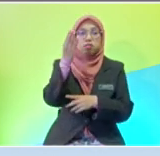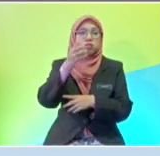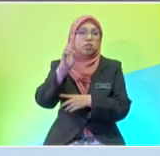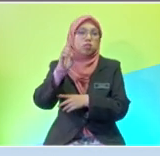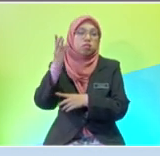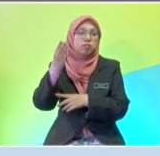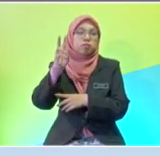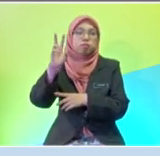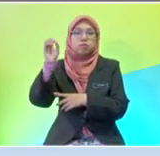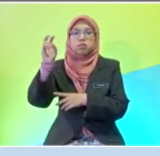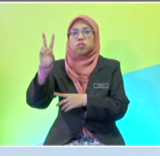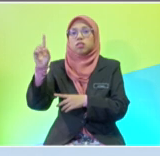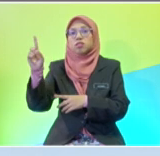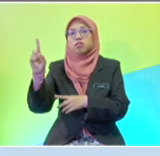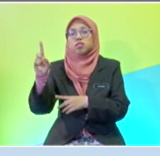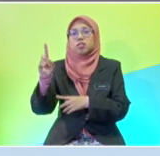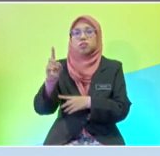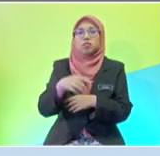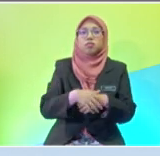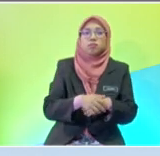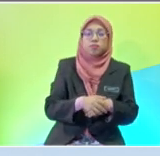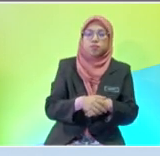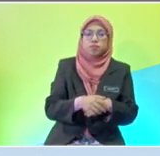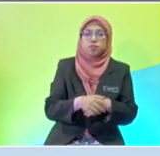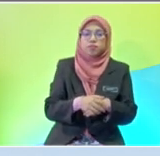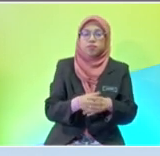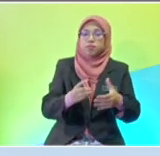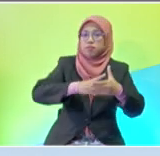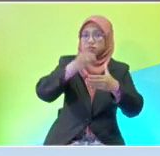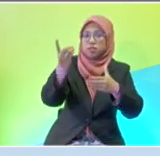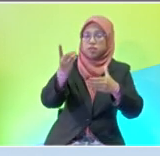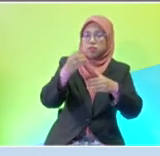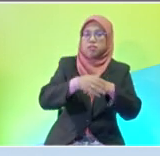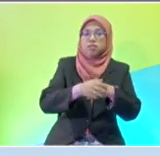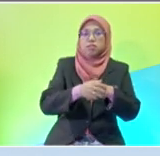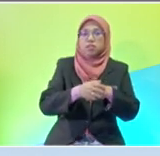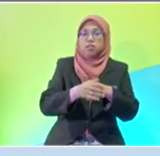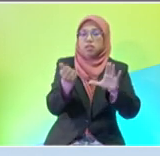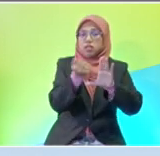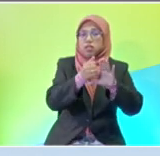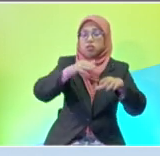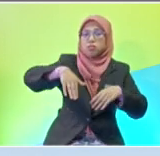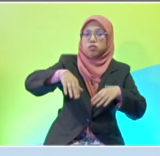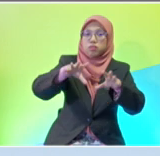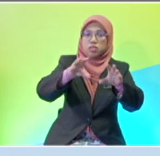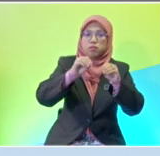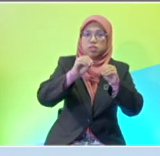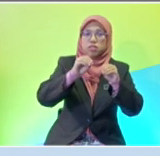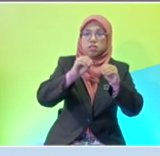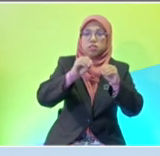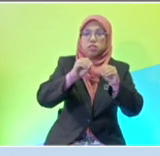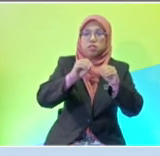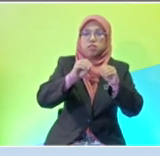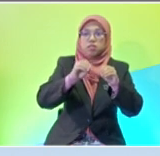12 ataupun 12300 debit Eka belum terima 1 3 5 7 2 +